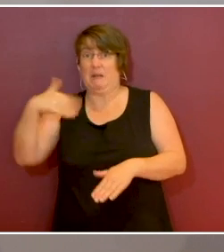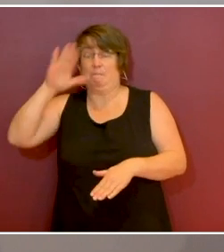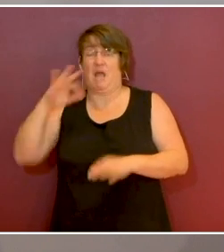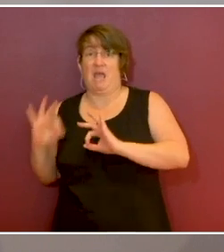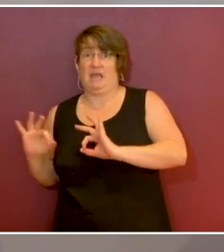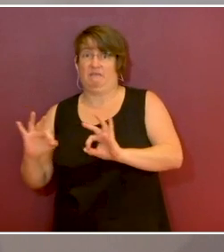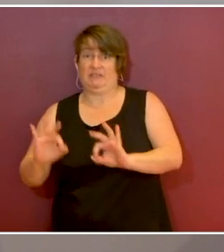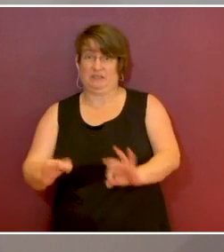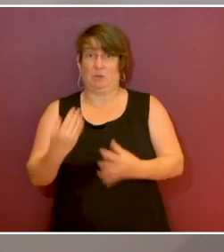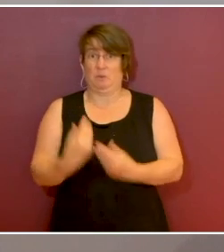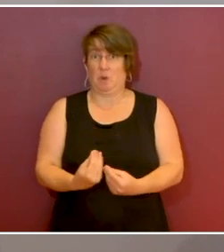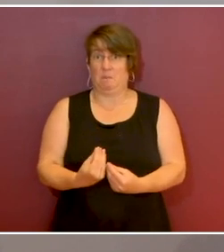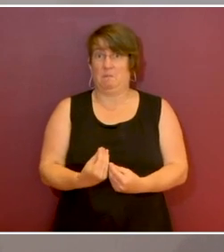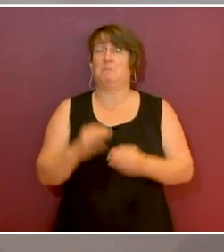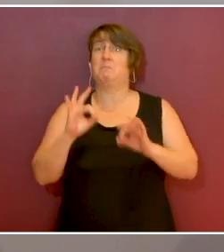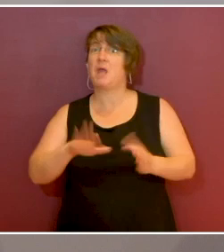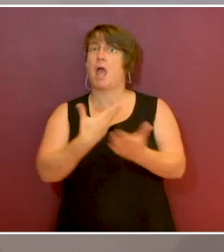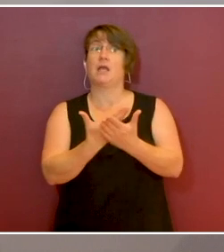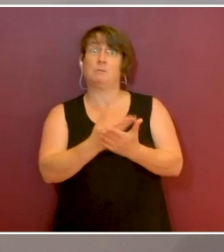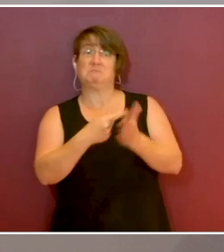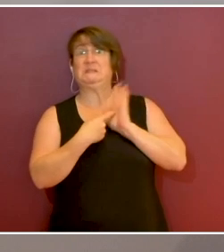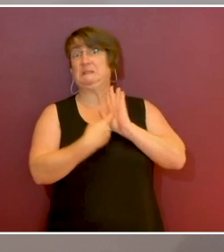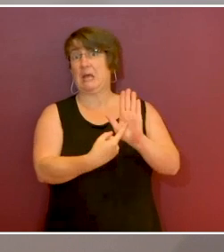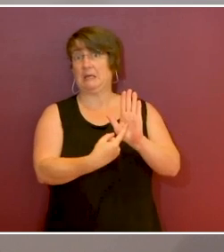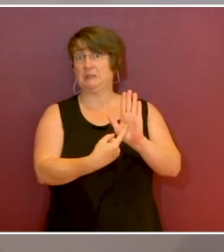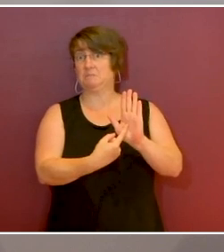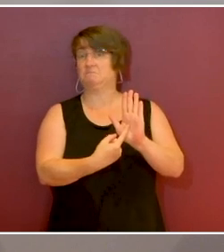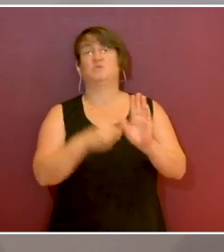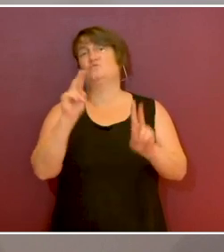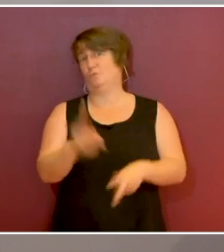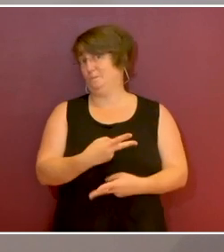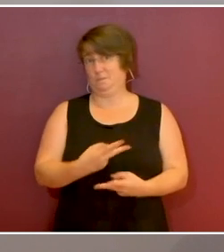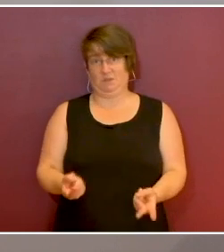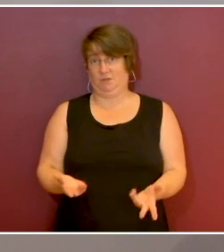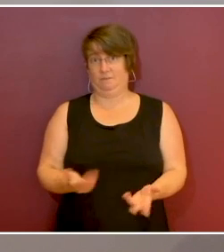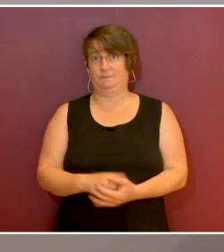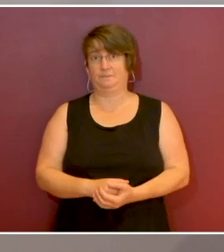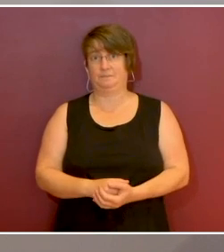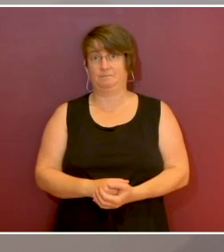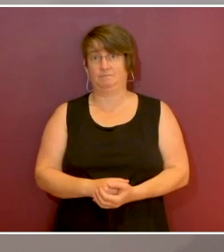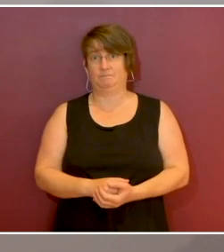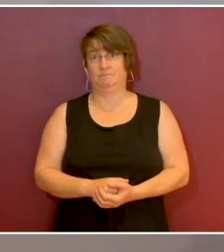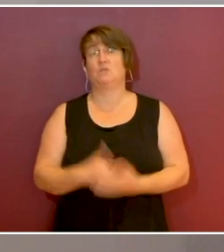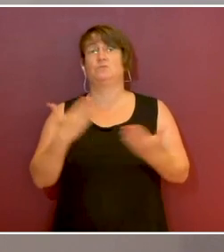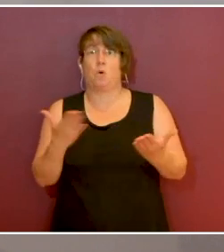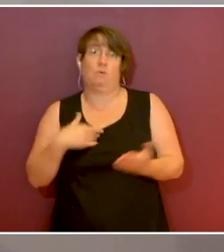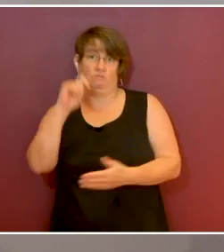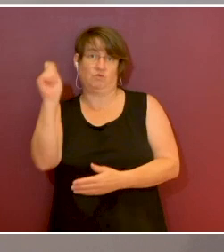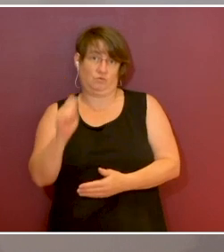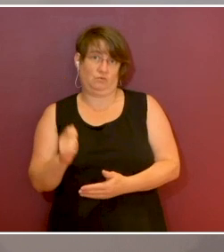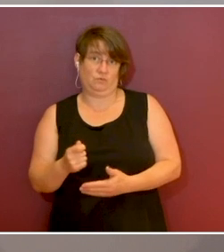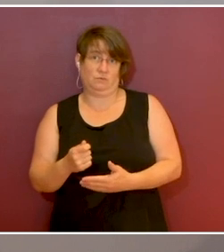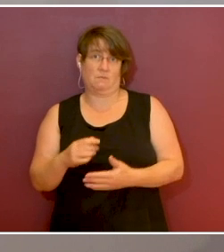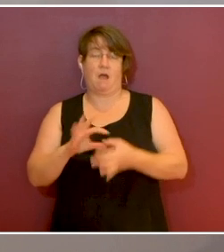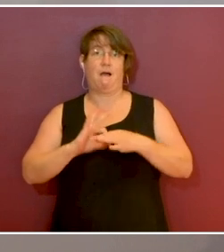hier so nicht der Fall war. Ja, das ist eigentlich das Einleitende zu dieser Studie. Ja, dann